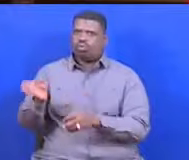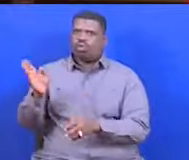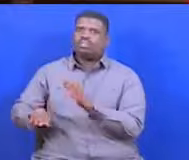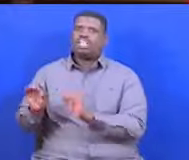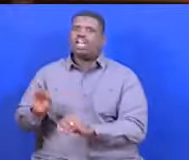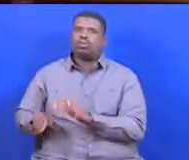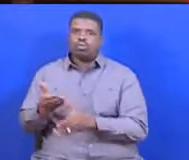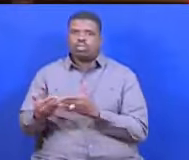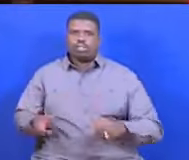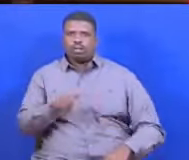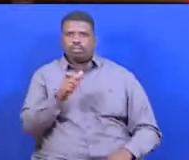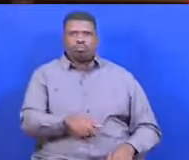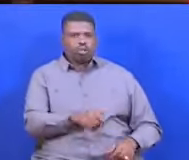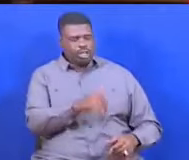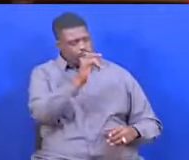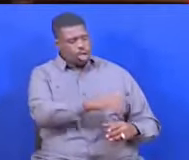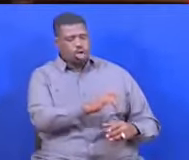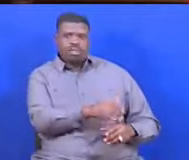sababu mtu